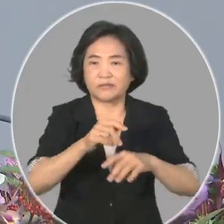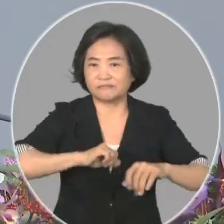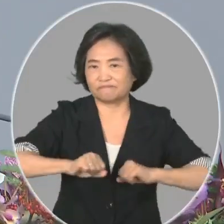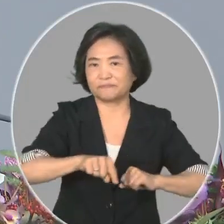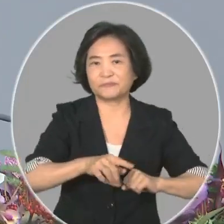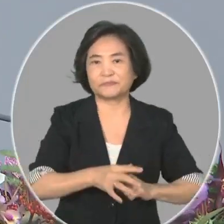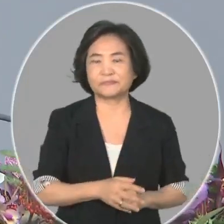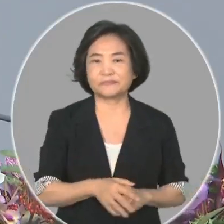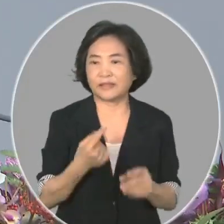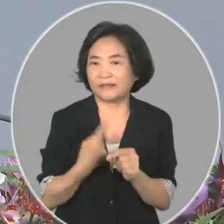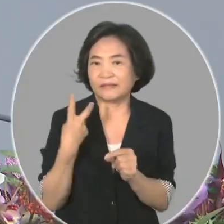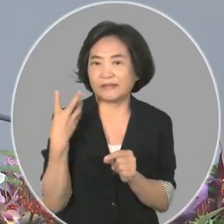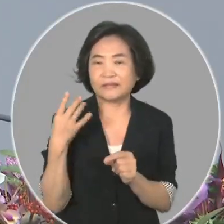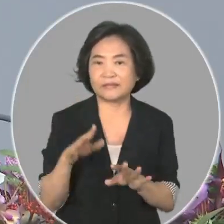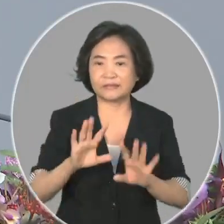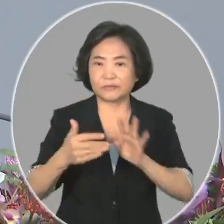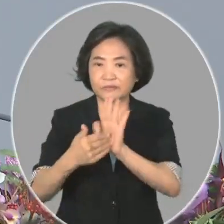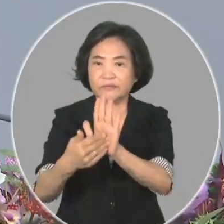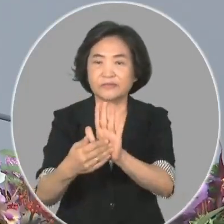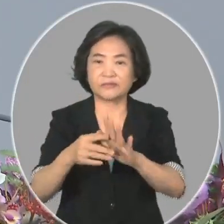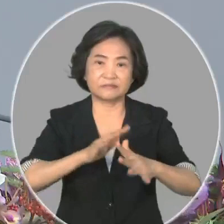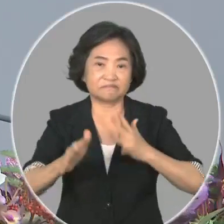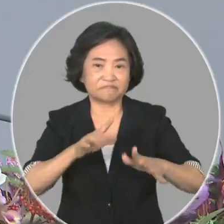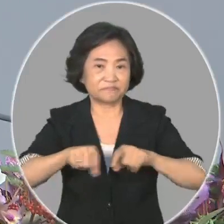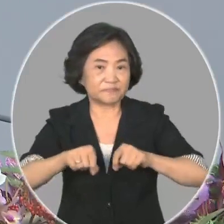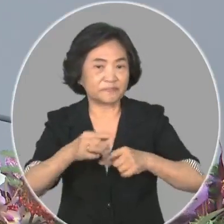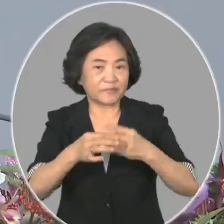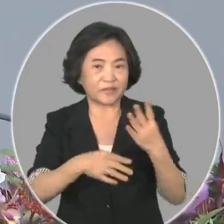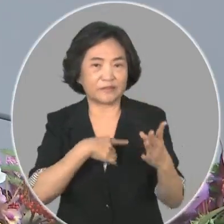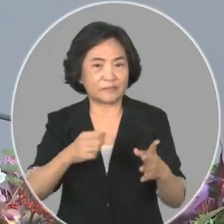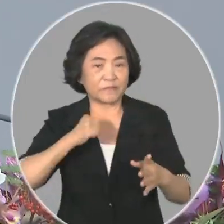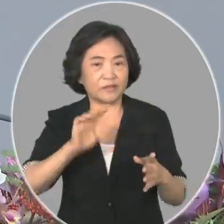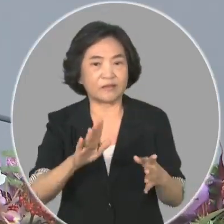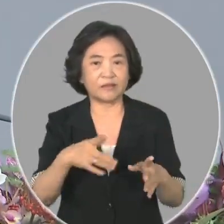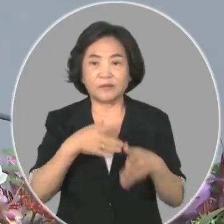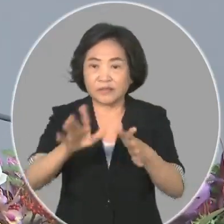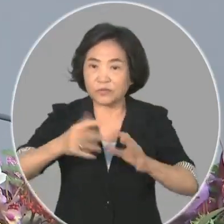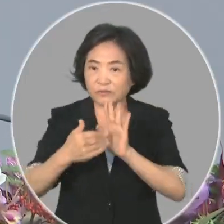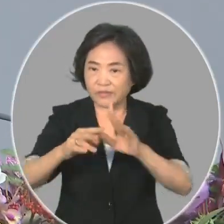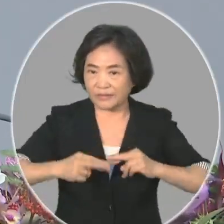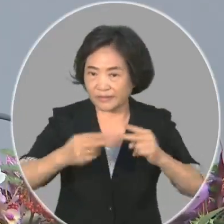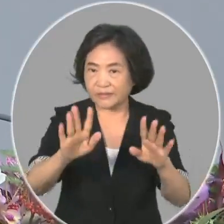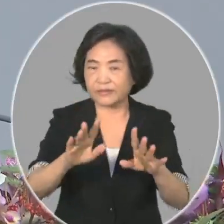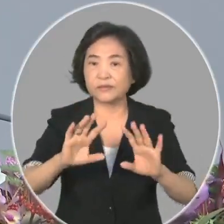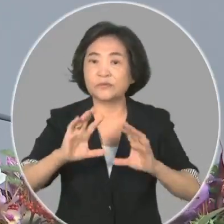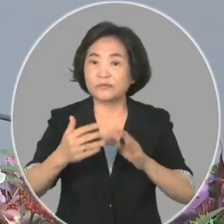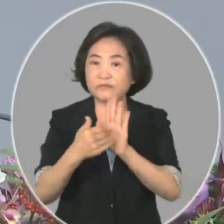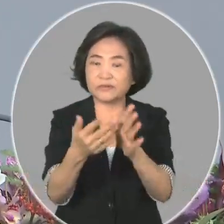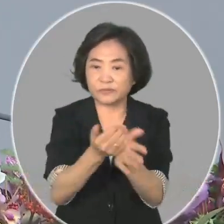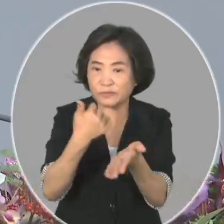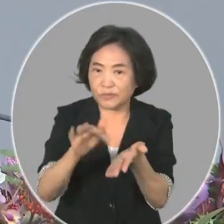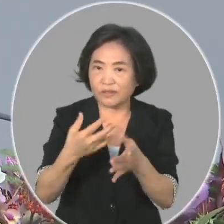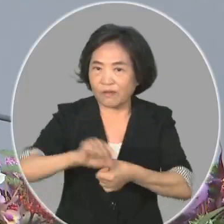这几年来，为了强化国防战力与韧性，我们加速推动了国防改革，国防预算也逐年增